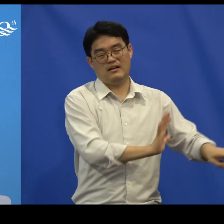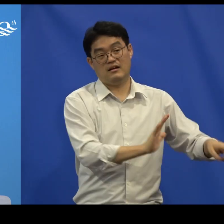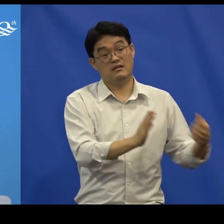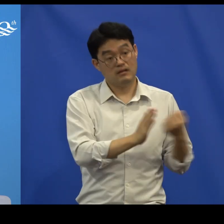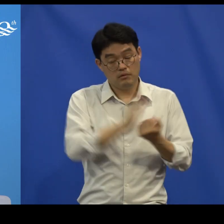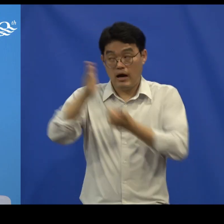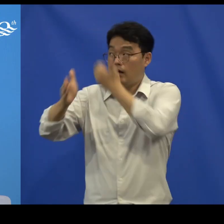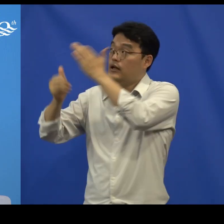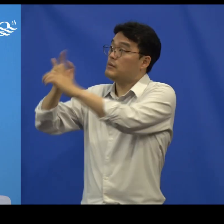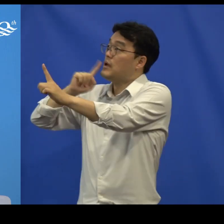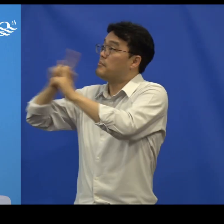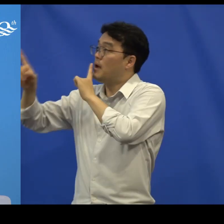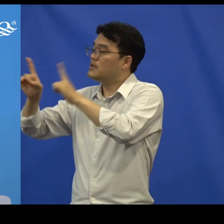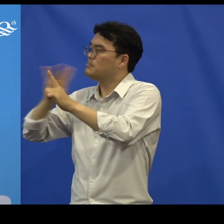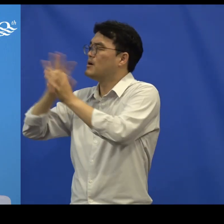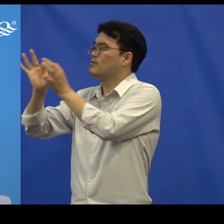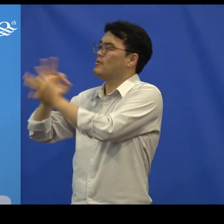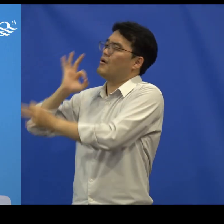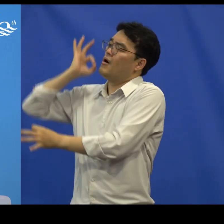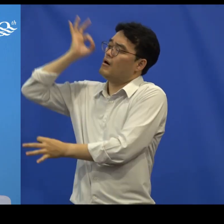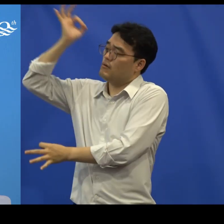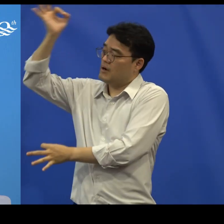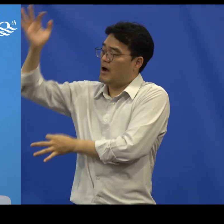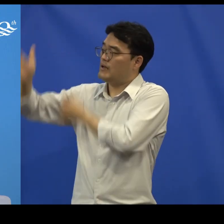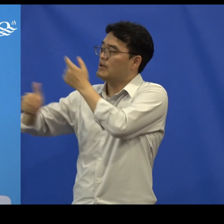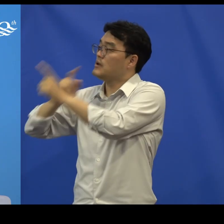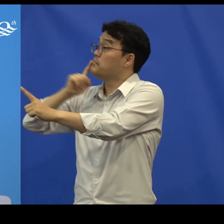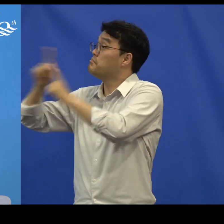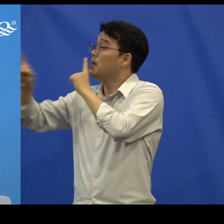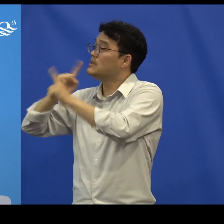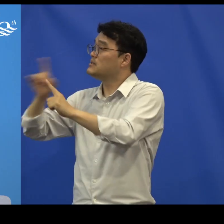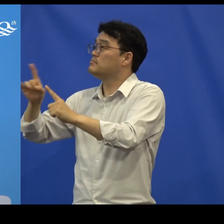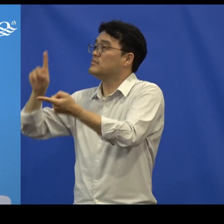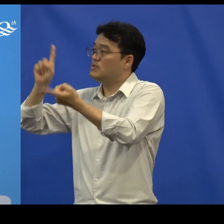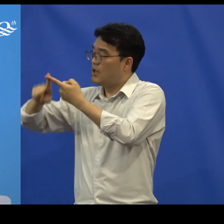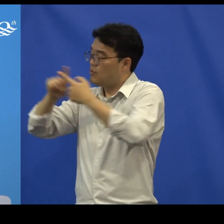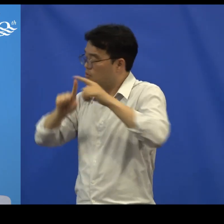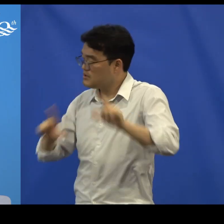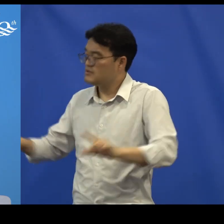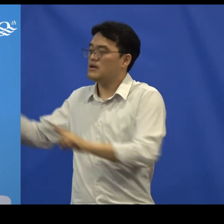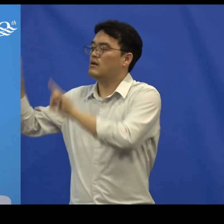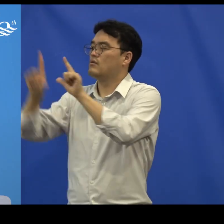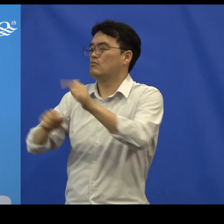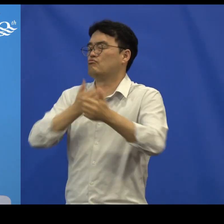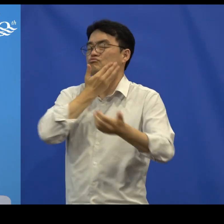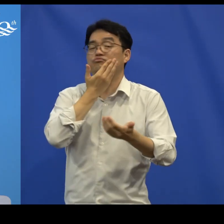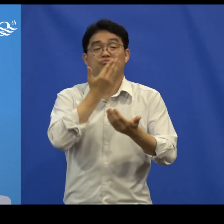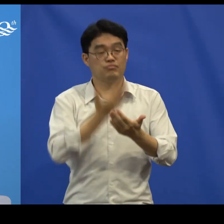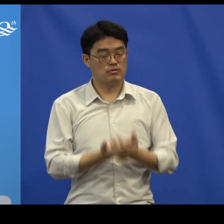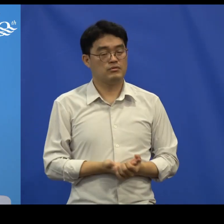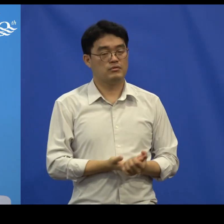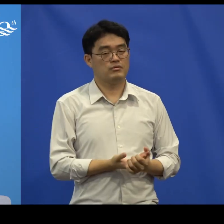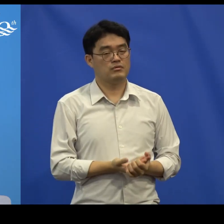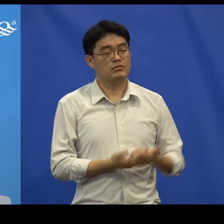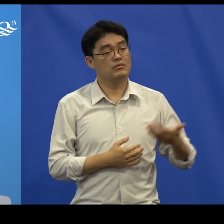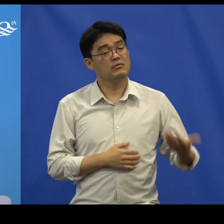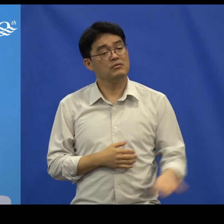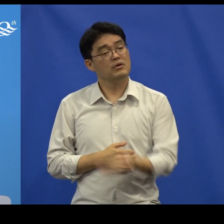영원하고, 하나님의 말씀대로 산 것이 남는 거예요. 그러니까 주의 일에 힘쓰는 자라